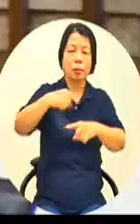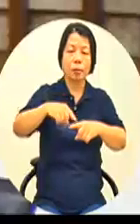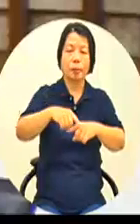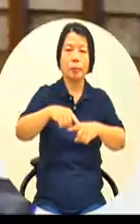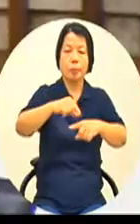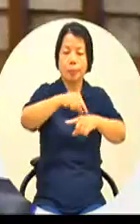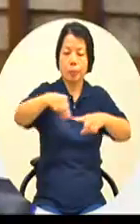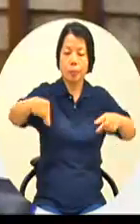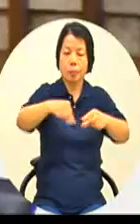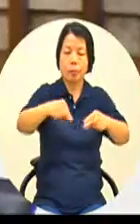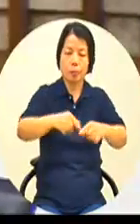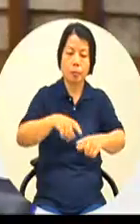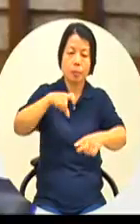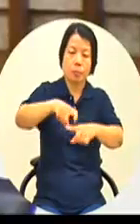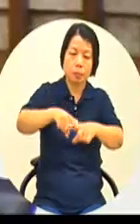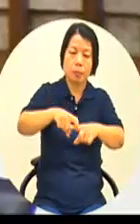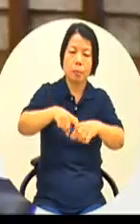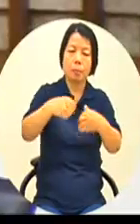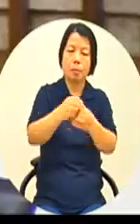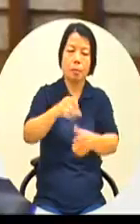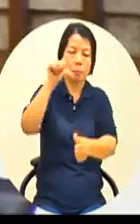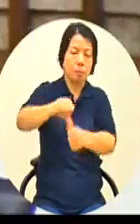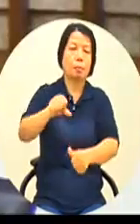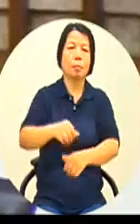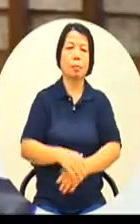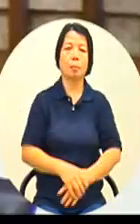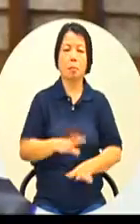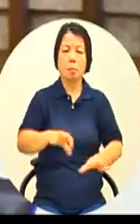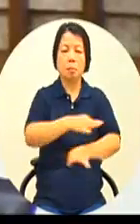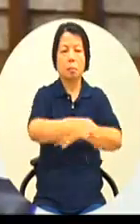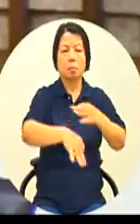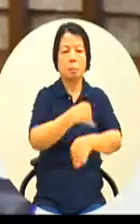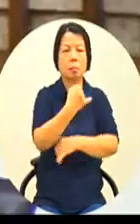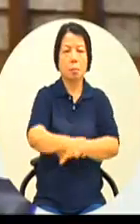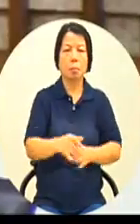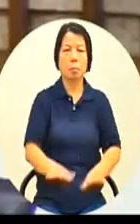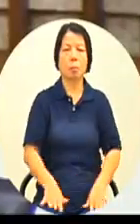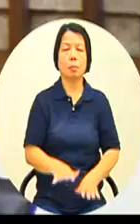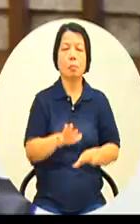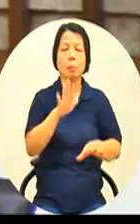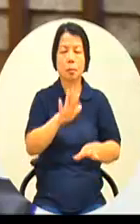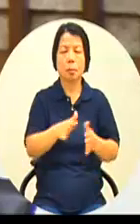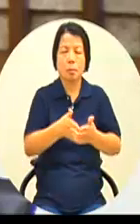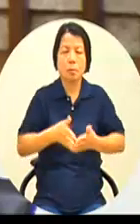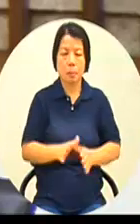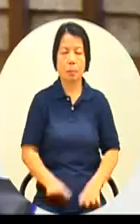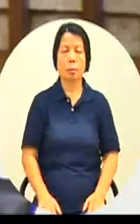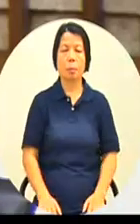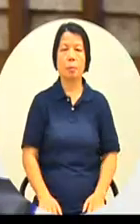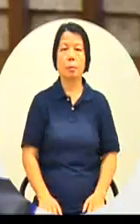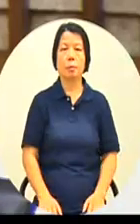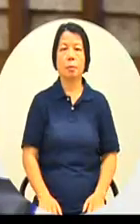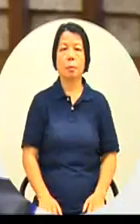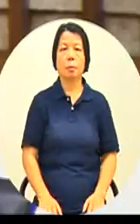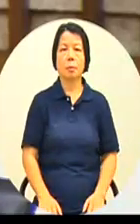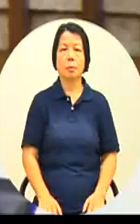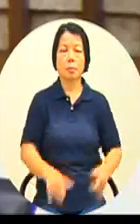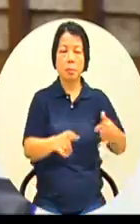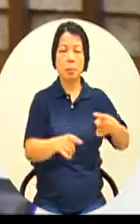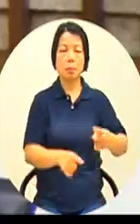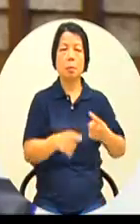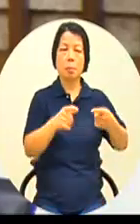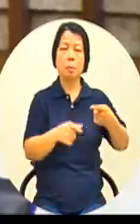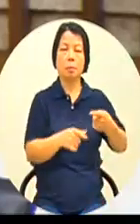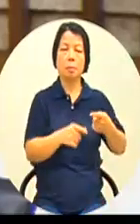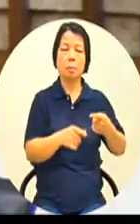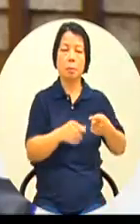呢，下钱歹赚呢。即马要搁啥物咧？毅力二修，毅力一修，迄有个人一工个工钱咧赚无够，伊开